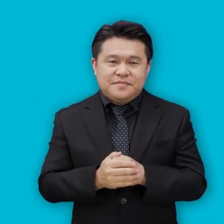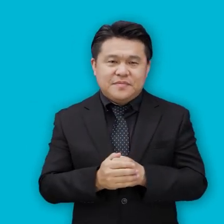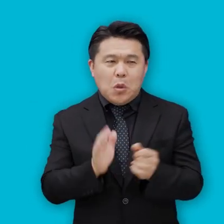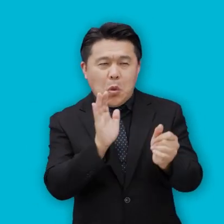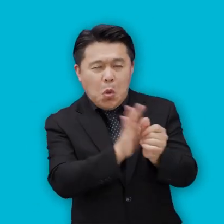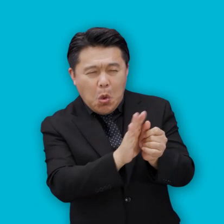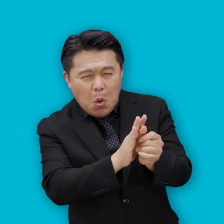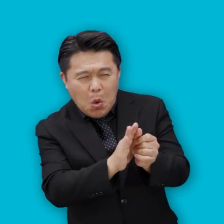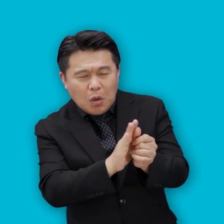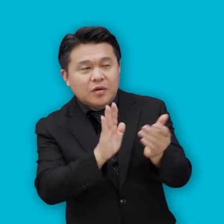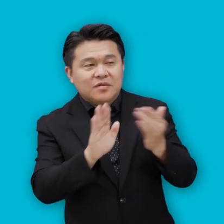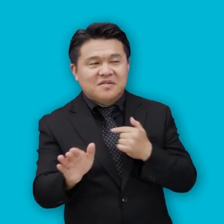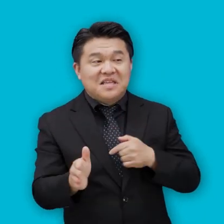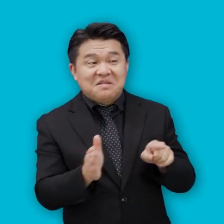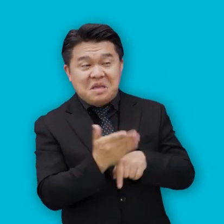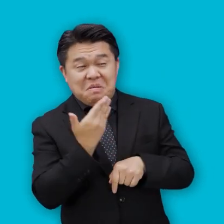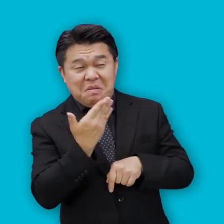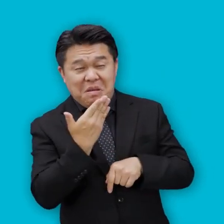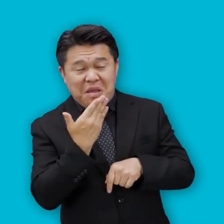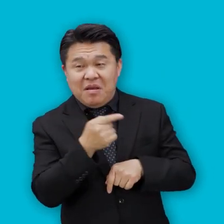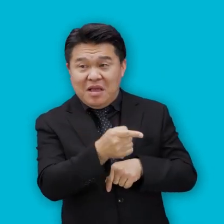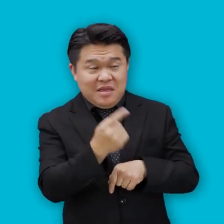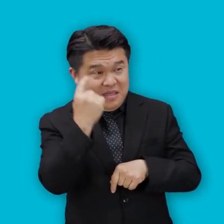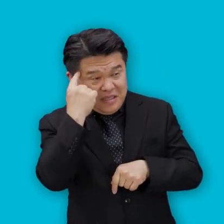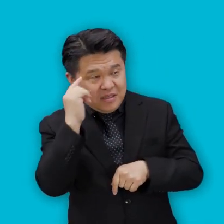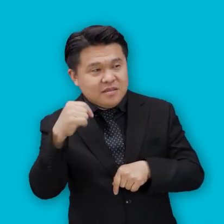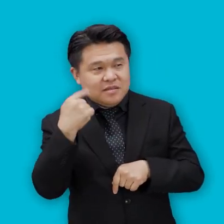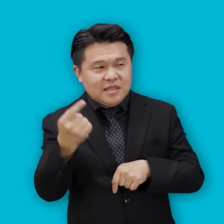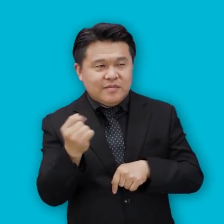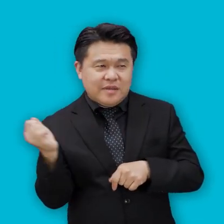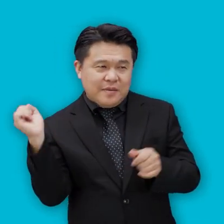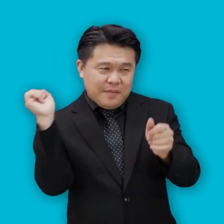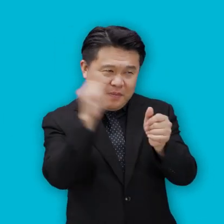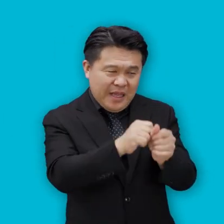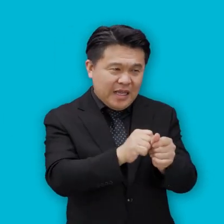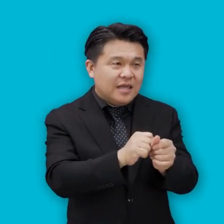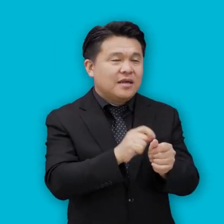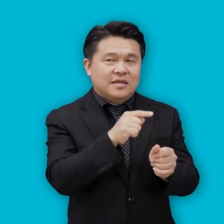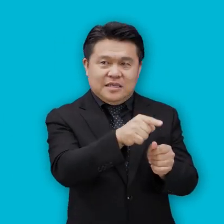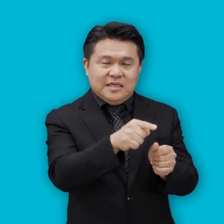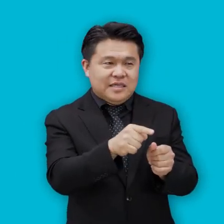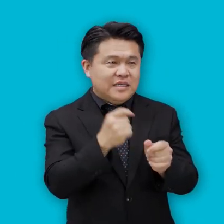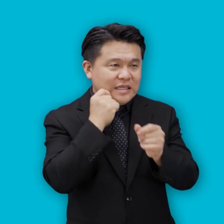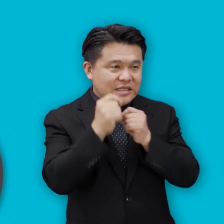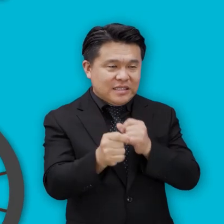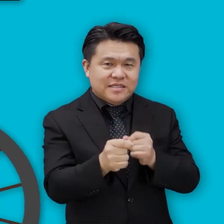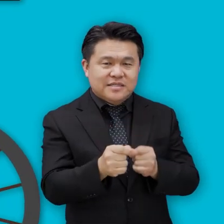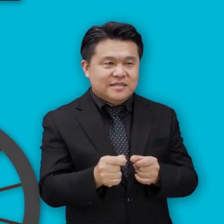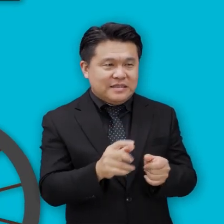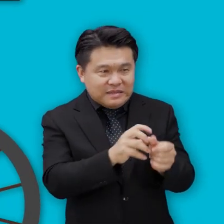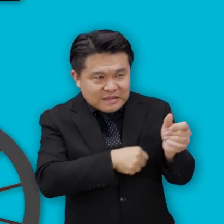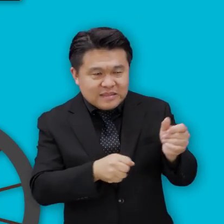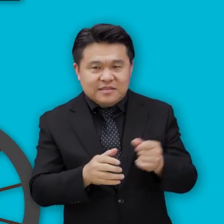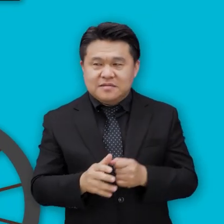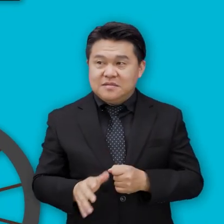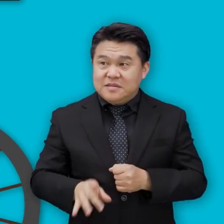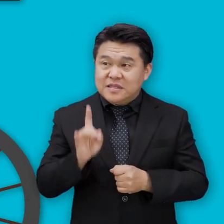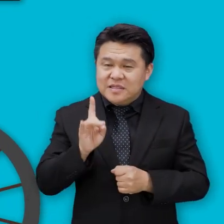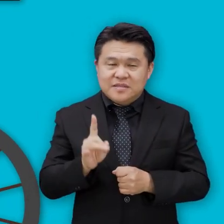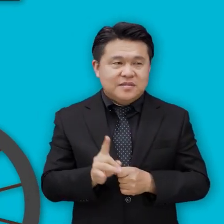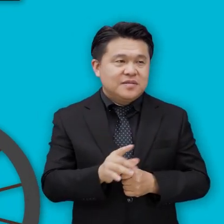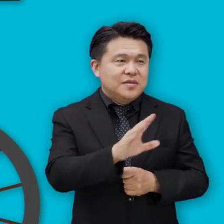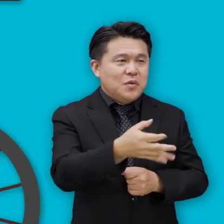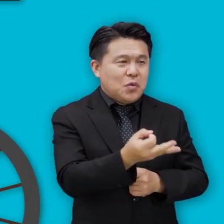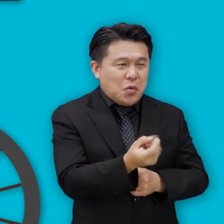도움을 주면서 믿을 수 있는 사람이라는 이미지를 충분히 각인시킨 뒤에 작업을 하는 경우입니다. 처음에는 소액의 투자